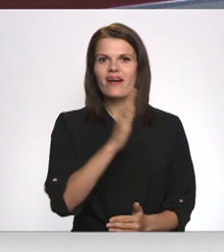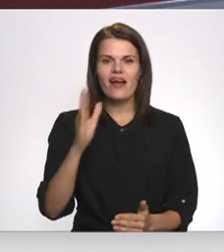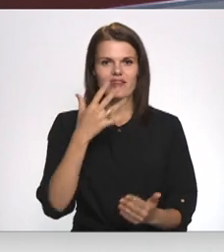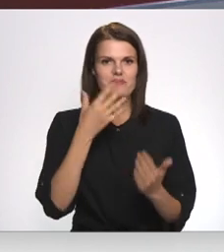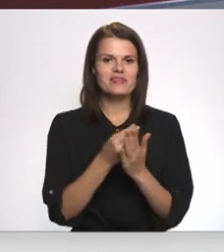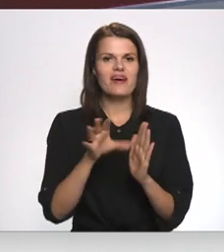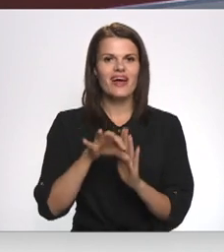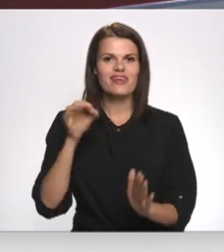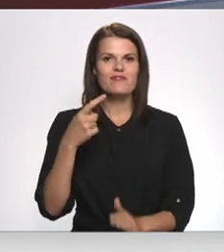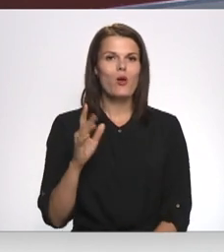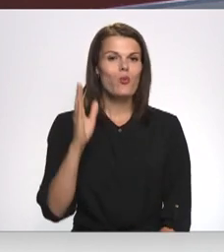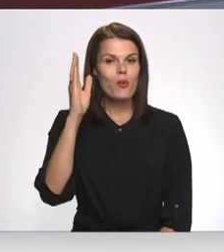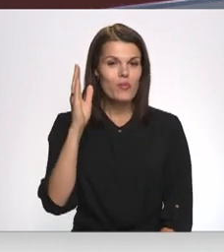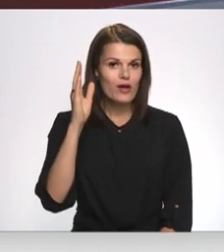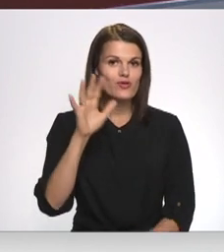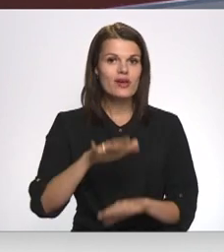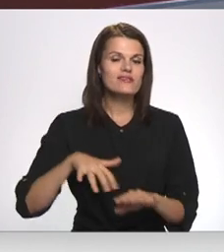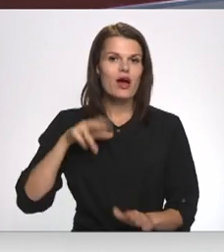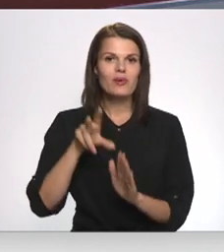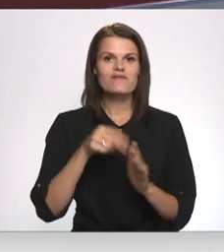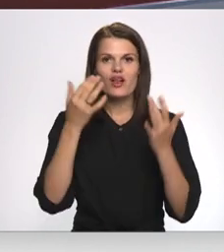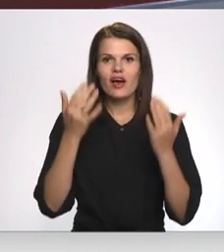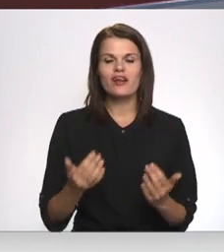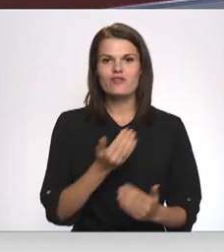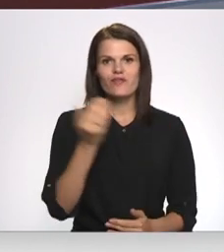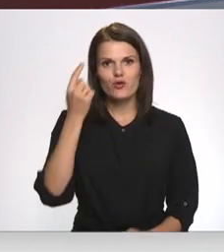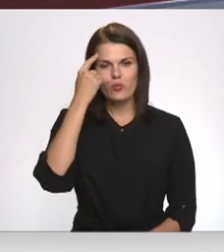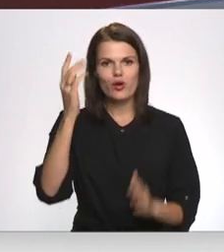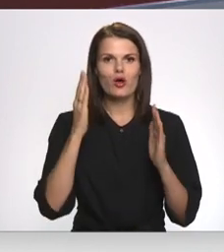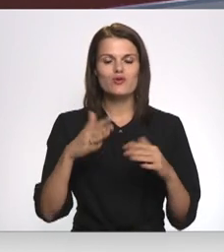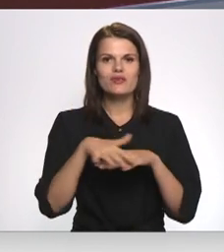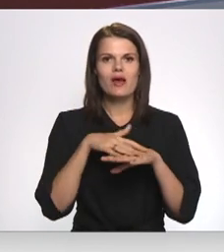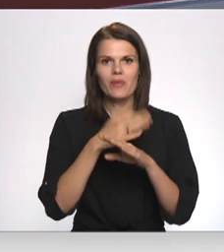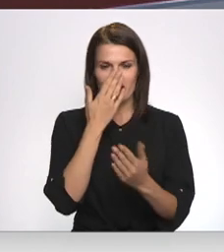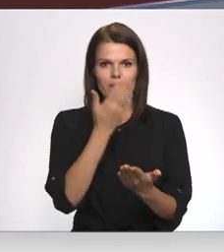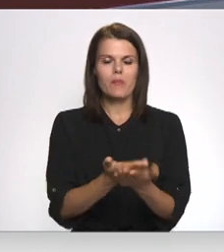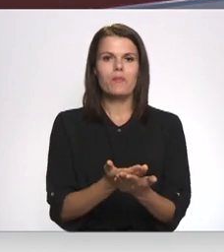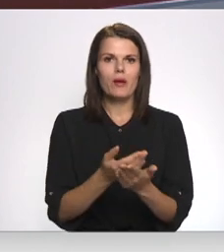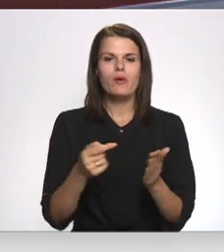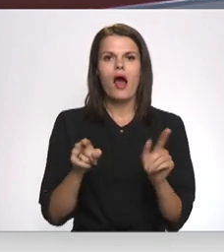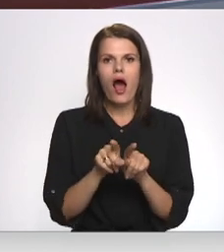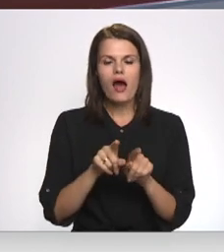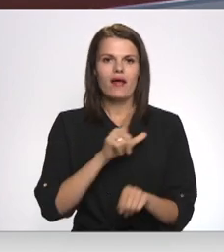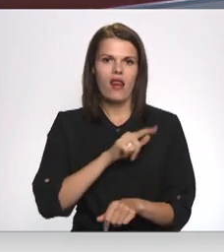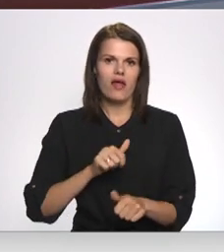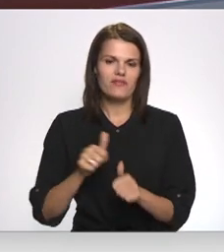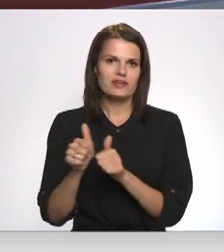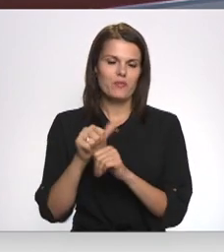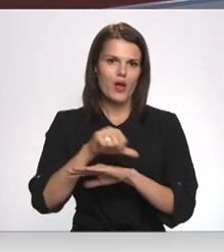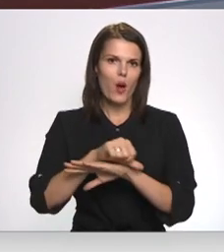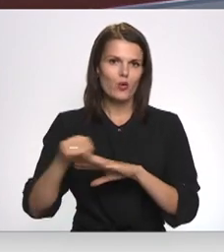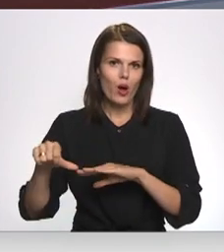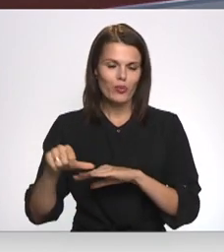par ko balsot. Saimes vēlēšanu rezultāti viņuprāt būs sabiedrības atspulgs arī Latvijas pierobežā. Turpina Dinija